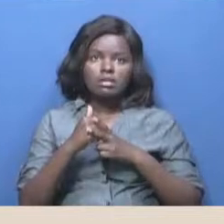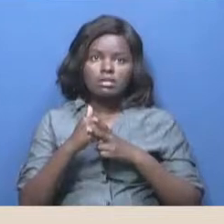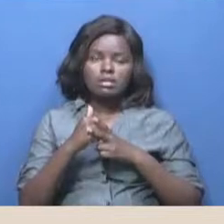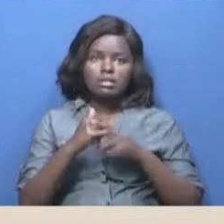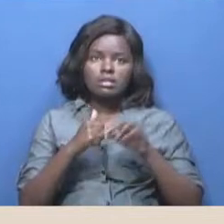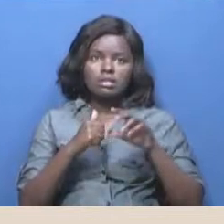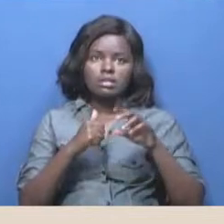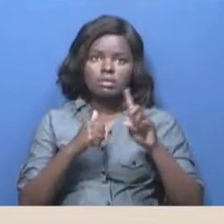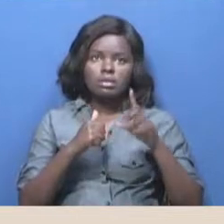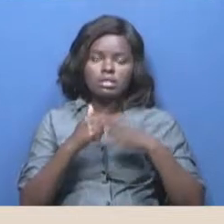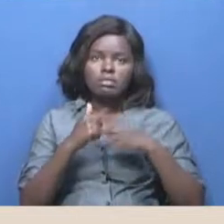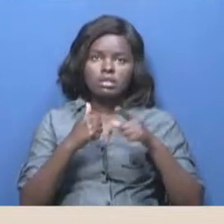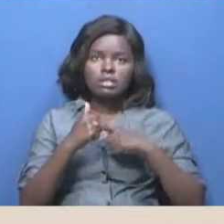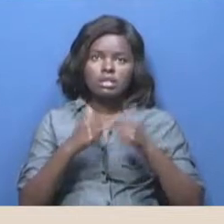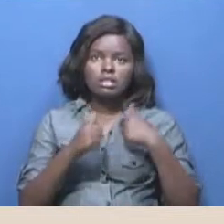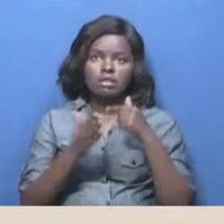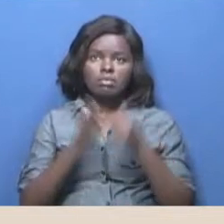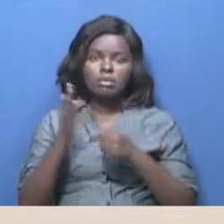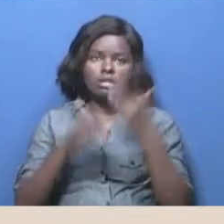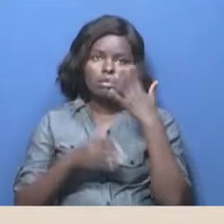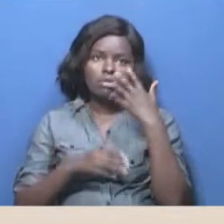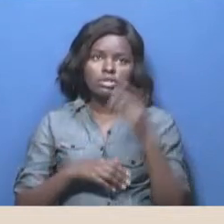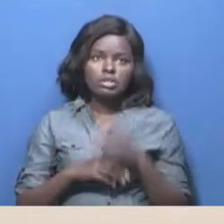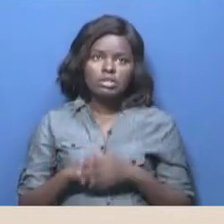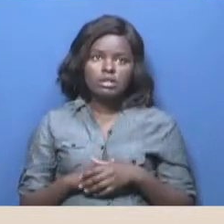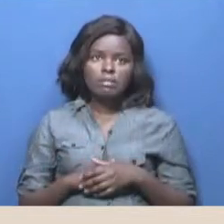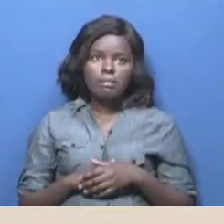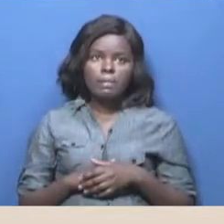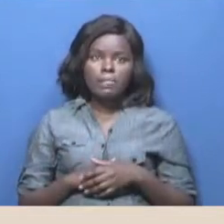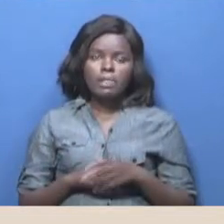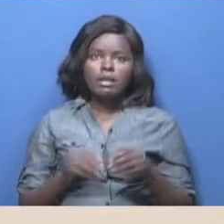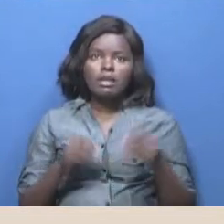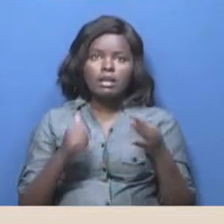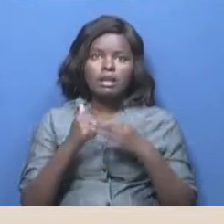760 na twĩna ventilators in excess of 80